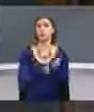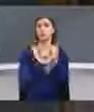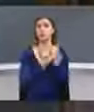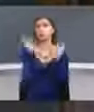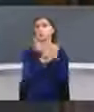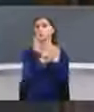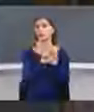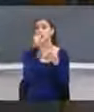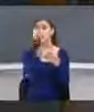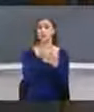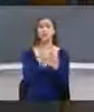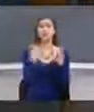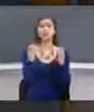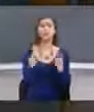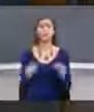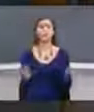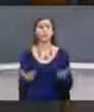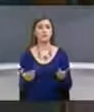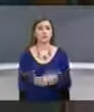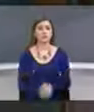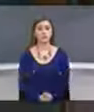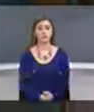arrihet.